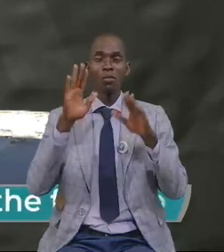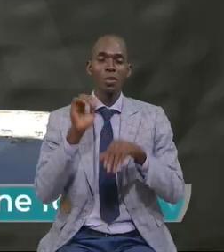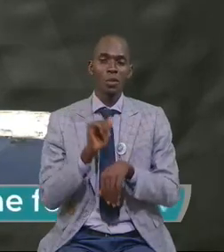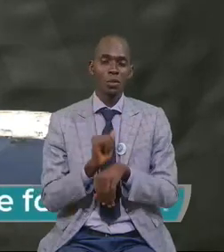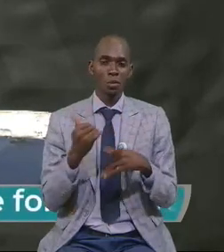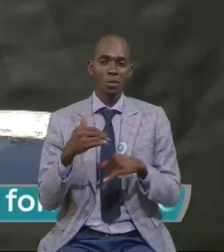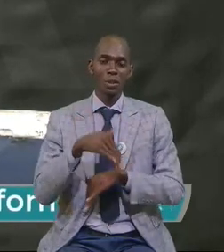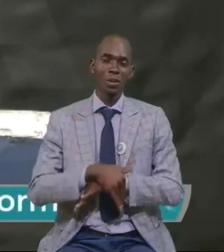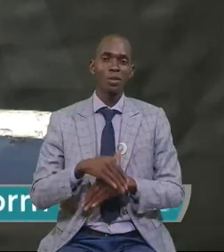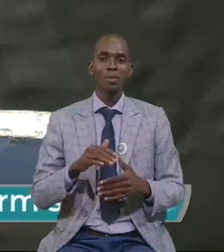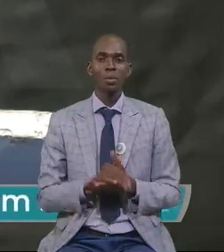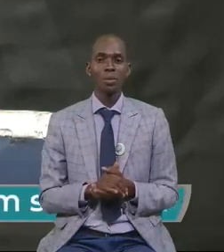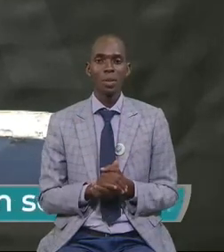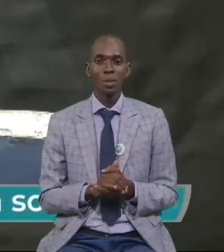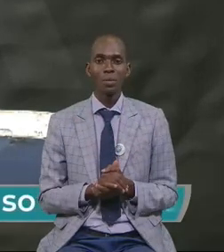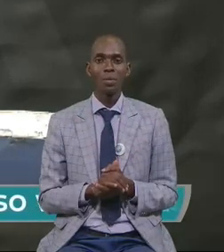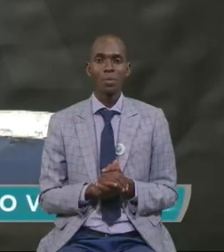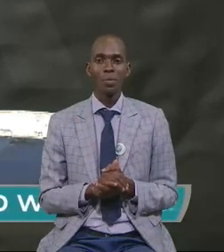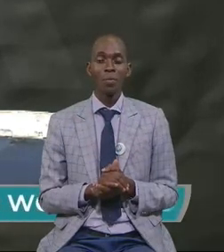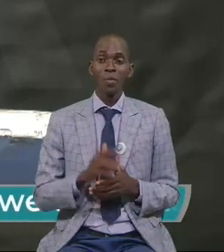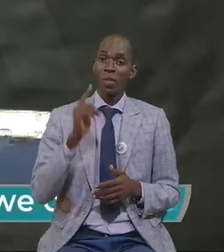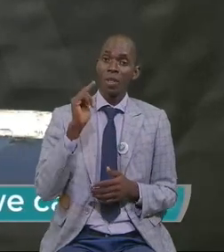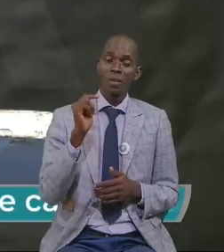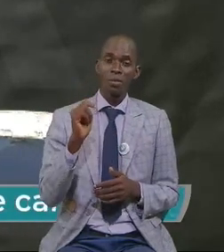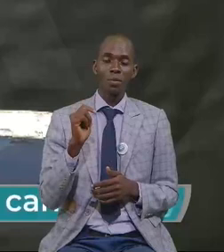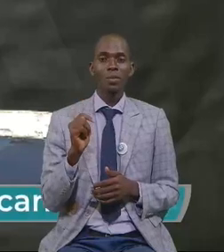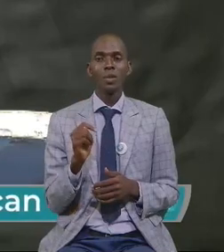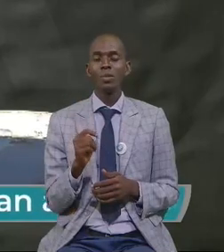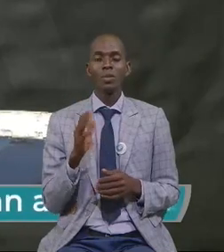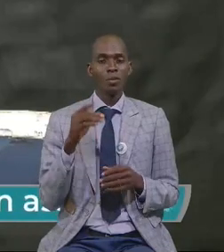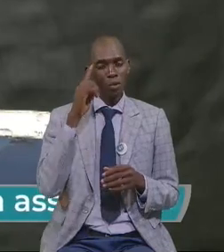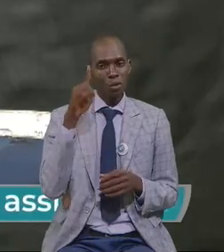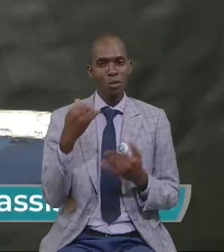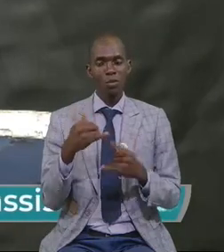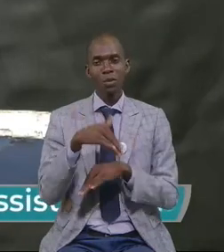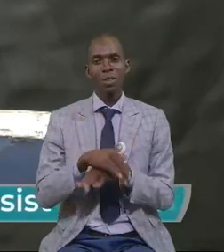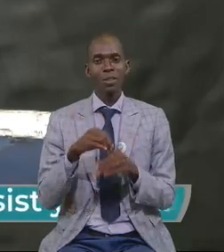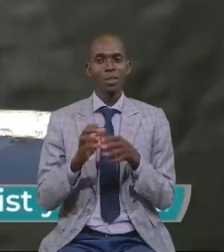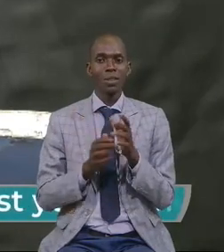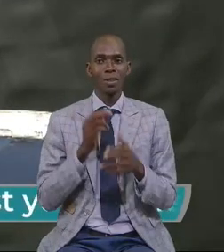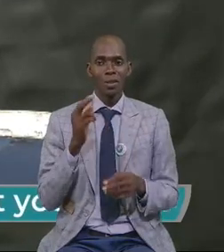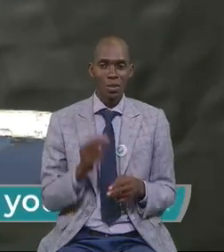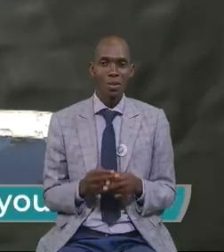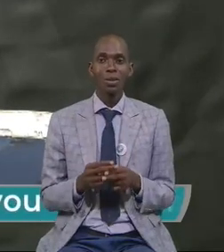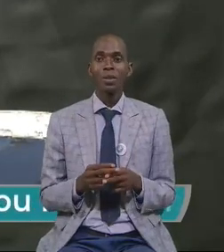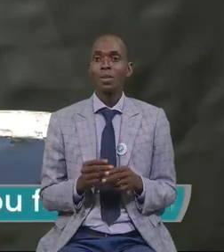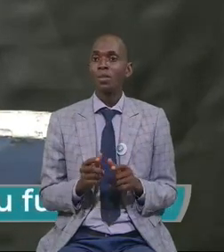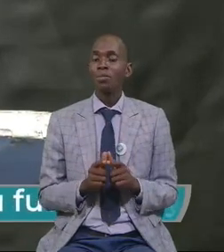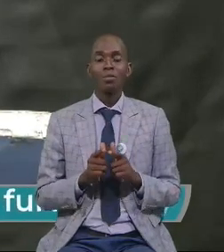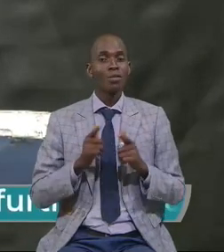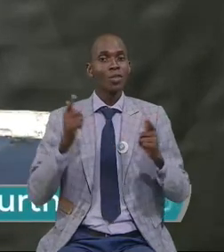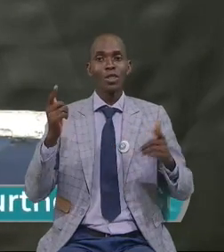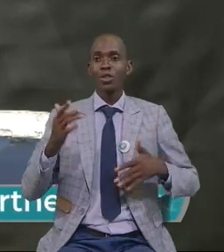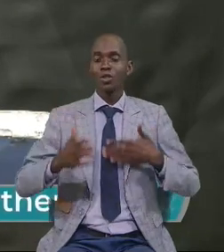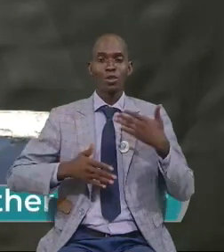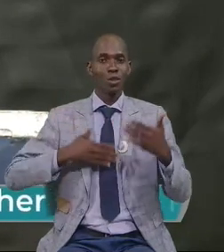Il y aura des miracles spectaculaires ce soir. Il y aura une pléthore de miracles ce soir. Il y